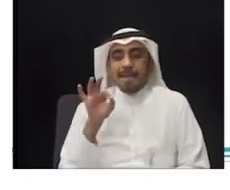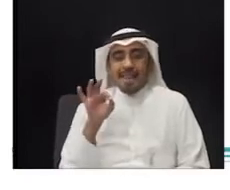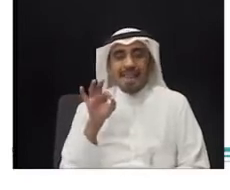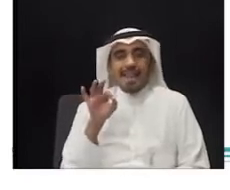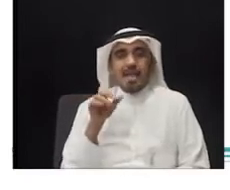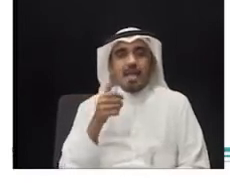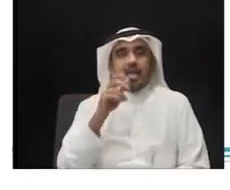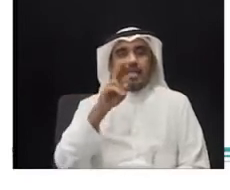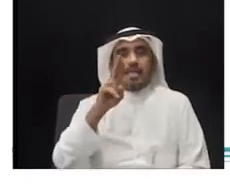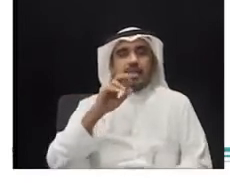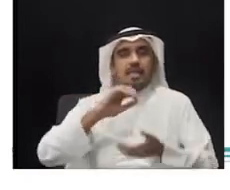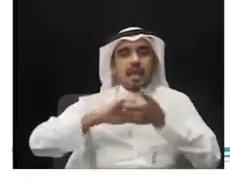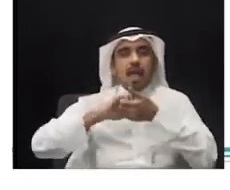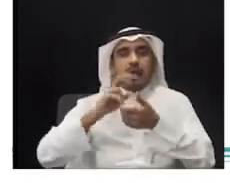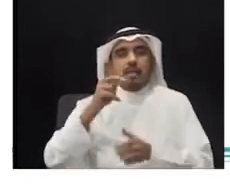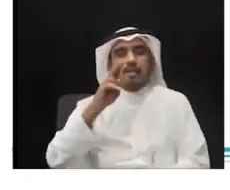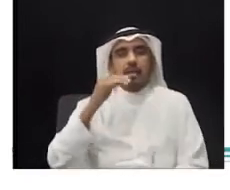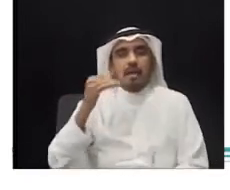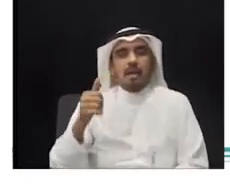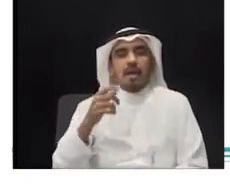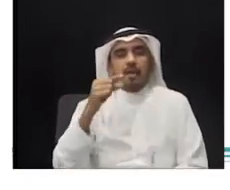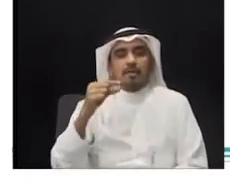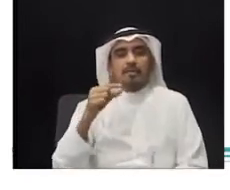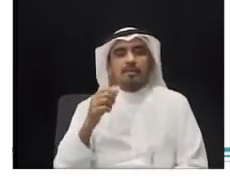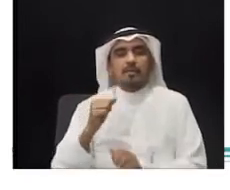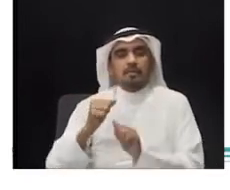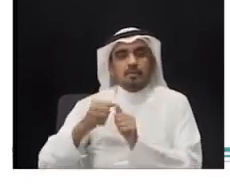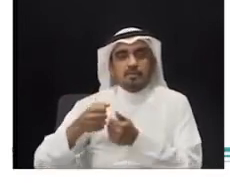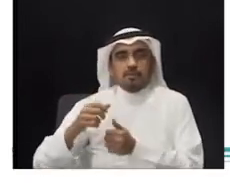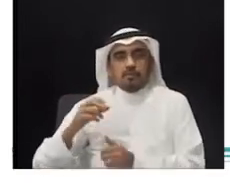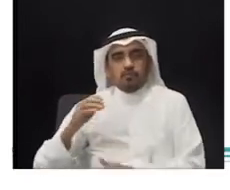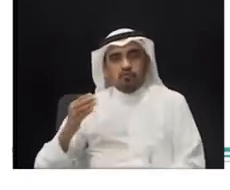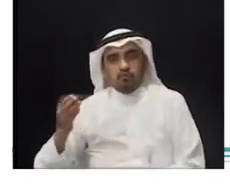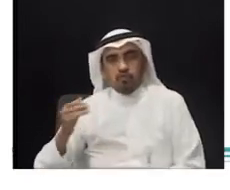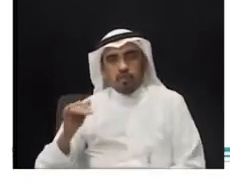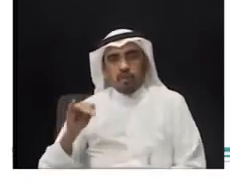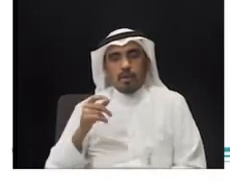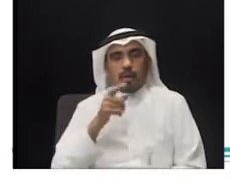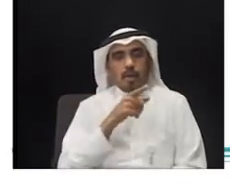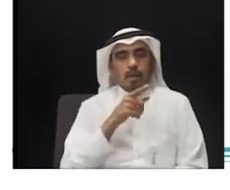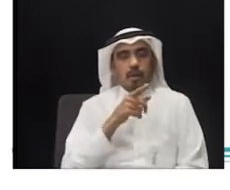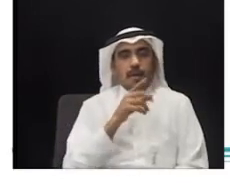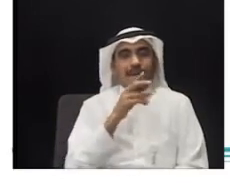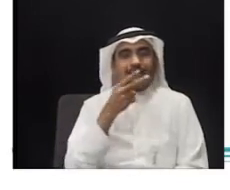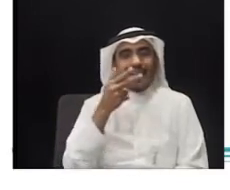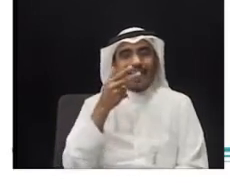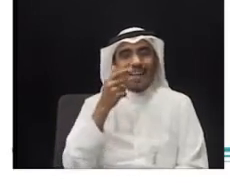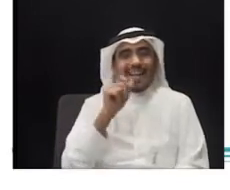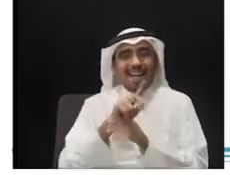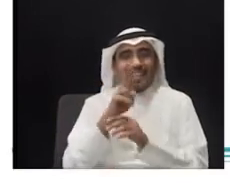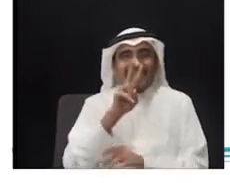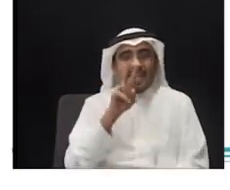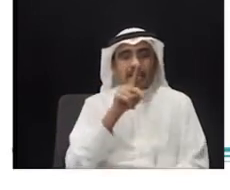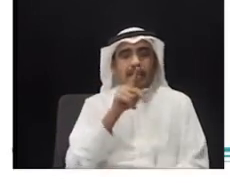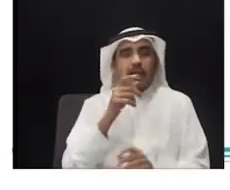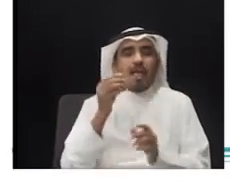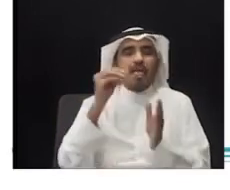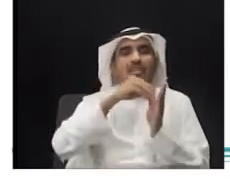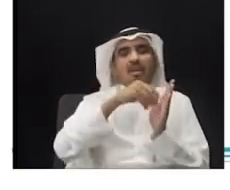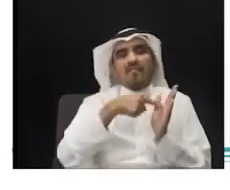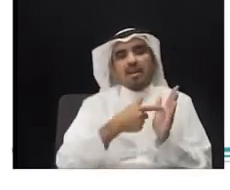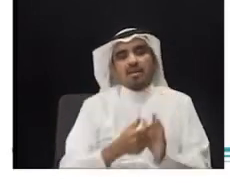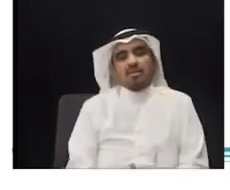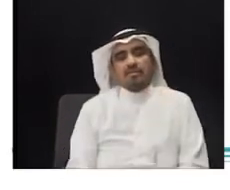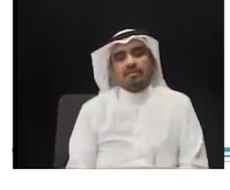من هي كلمة اتحاد، فاتحاد مجرورة بحرف الجر من وغازين مجرورة